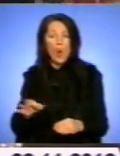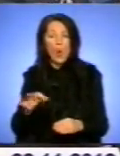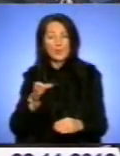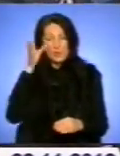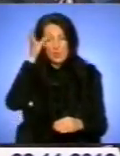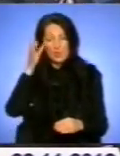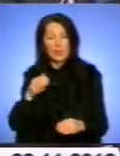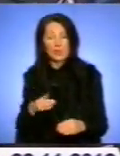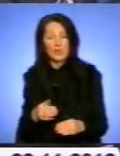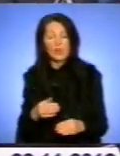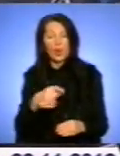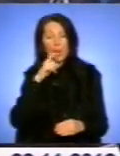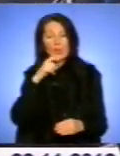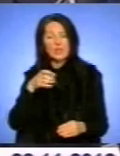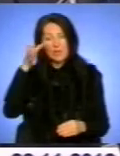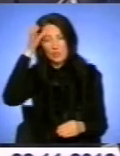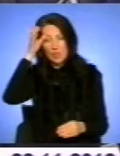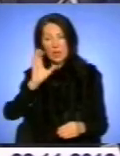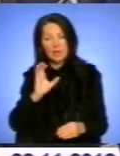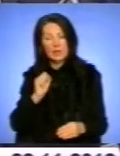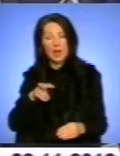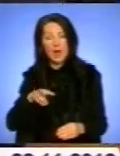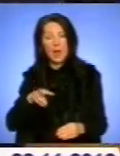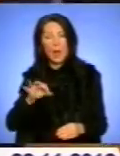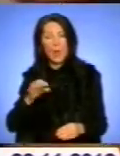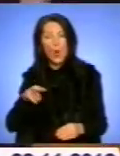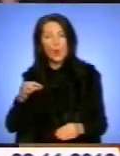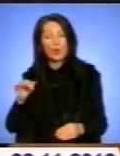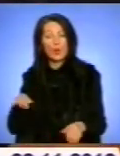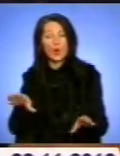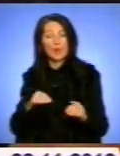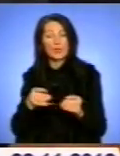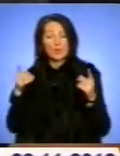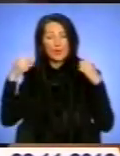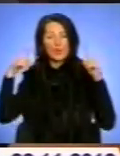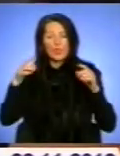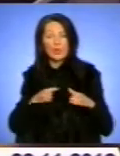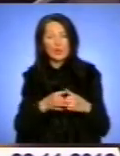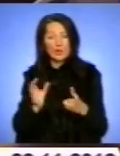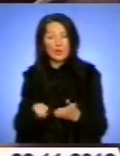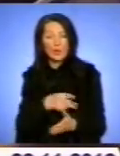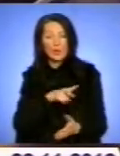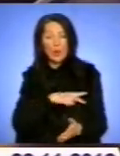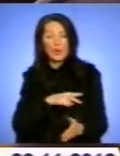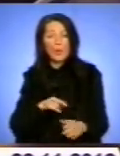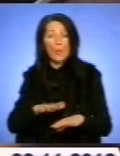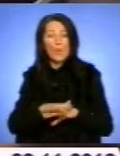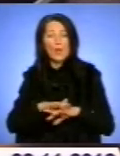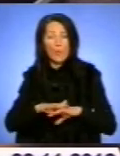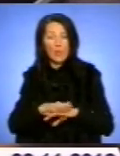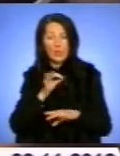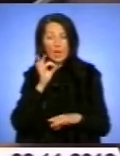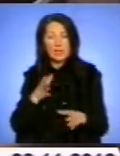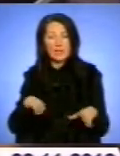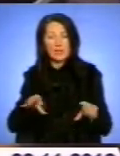форум. Український вчений Анатолій Самойленко разом з творчим колективом здобув премію у галузі математики. Каже, спільна праця – суцільне задоволення.